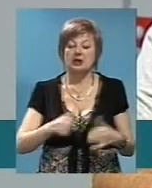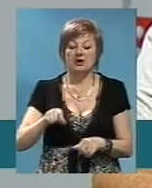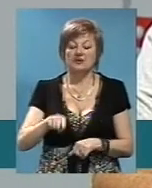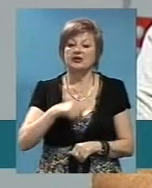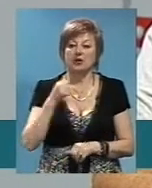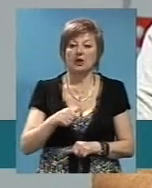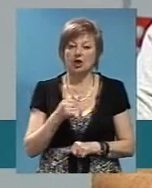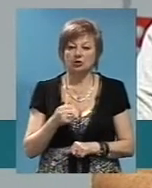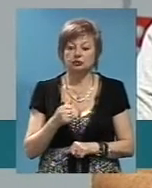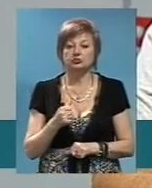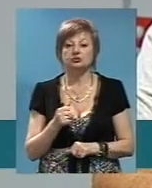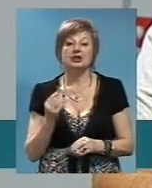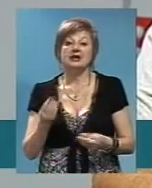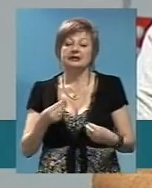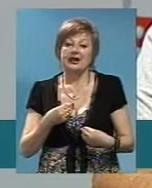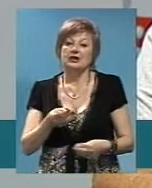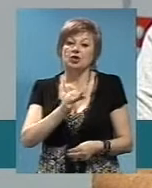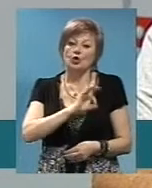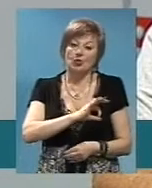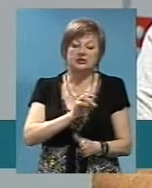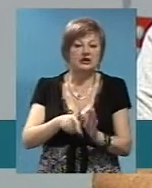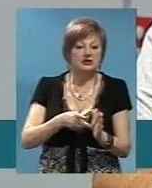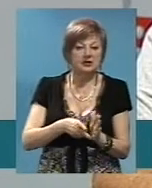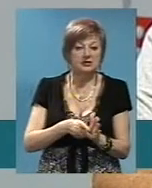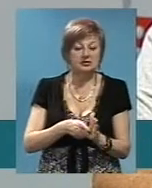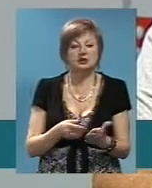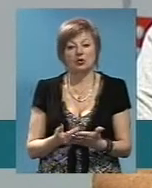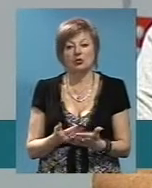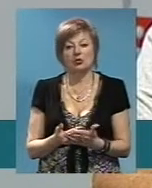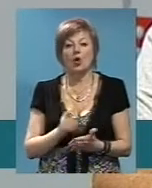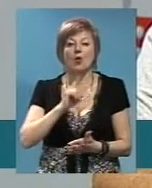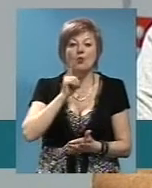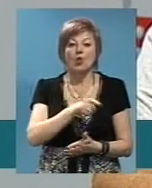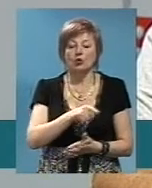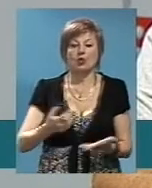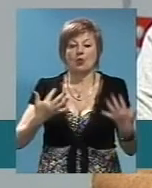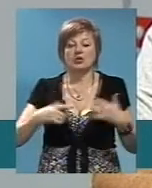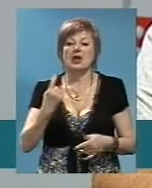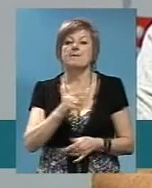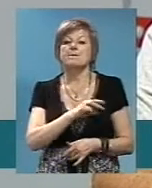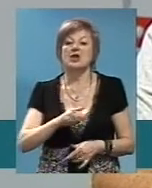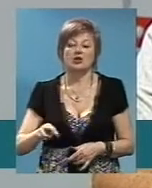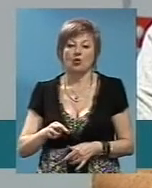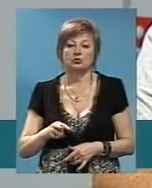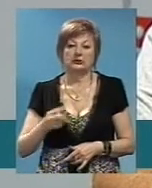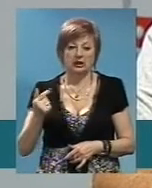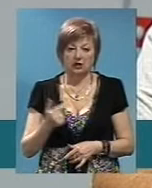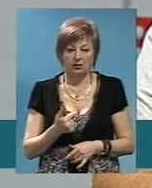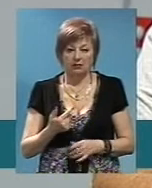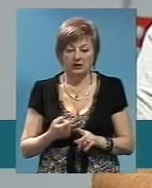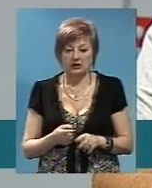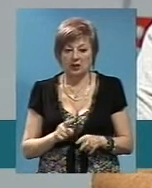року, давши пільги залізниці, наприклад, місто Пологи втратило 1 200 000 гривень лише на